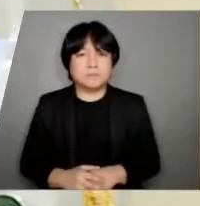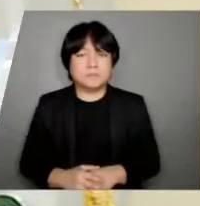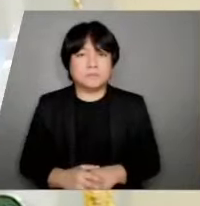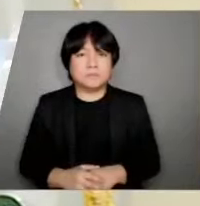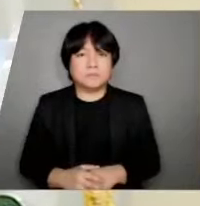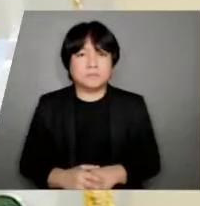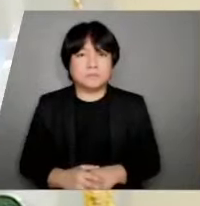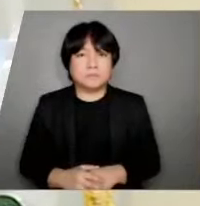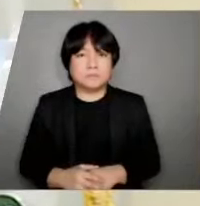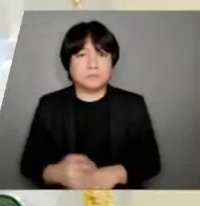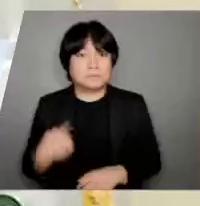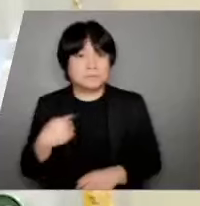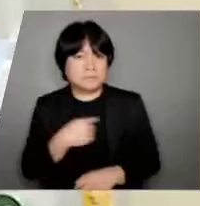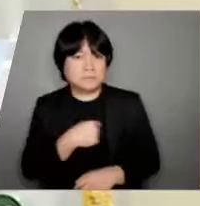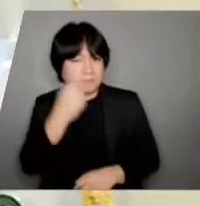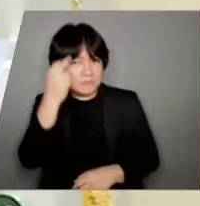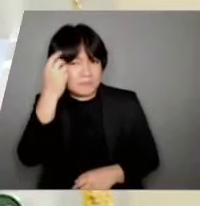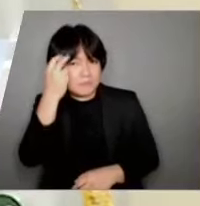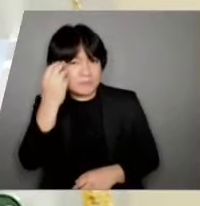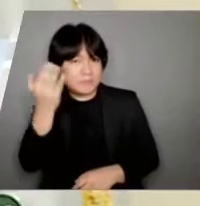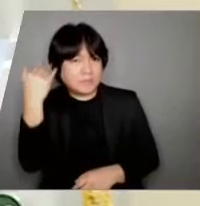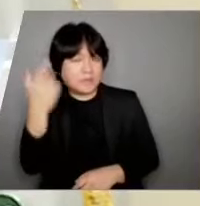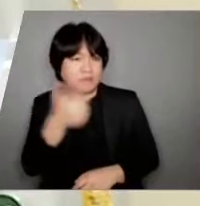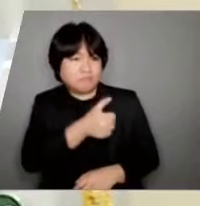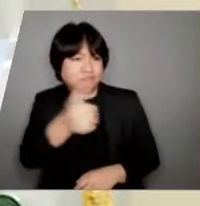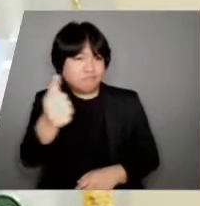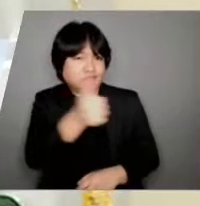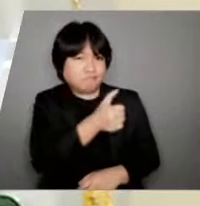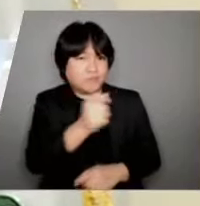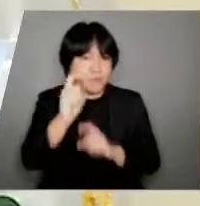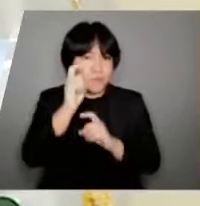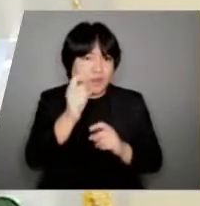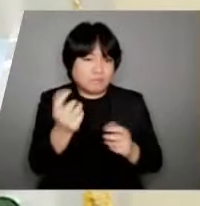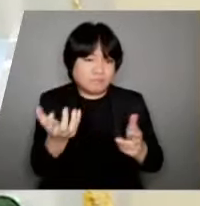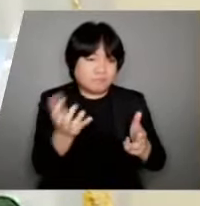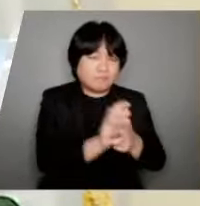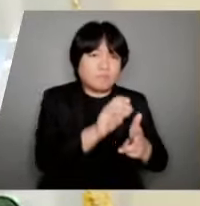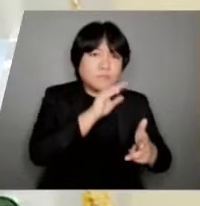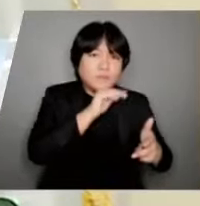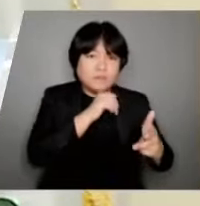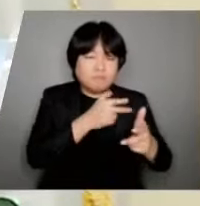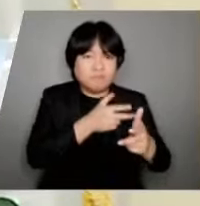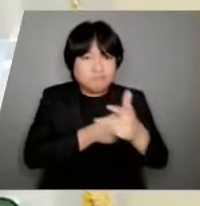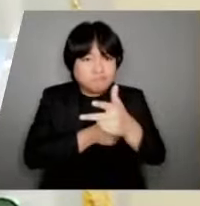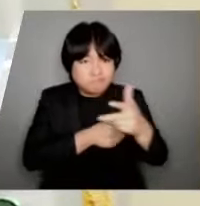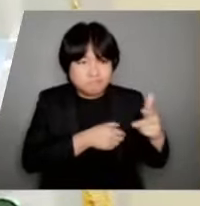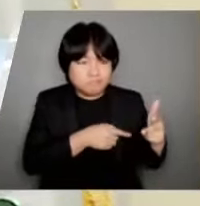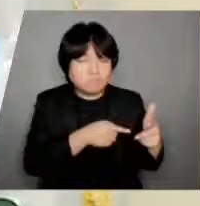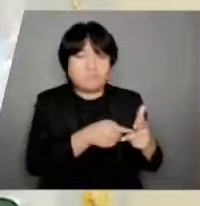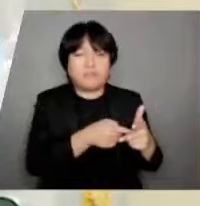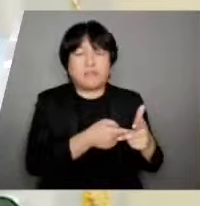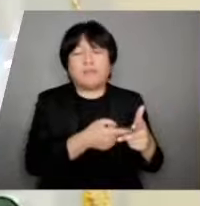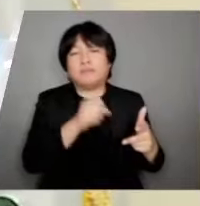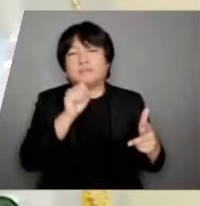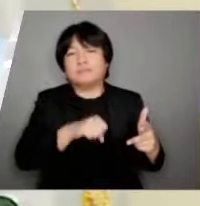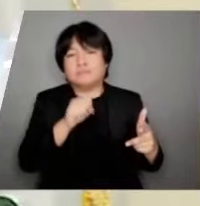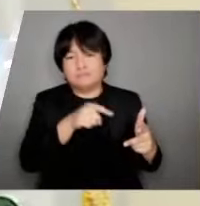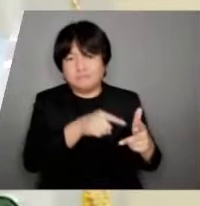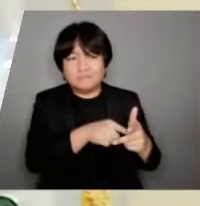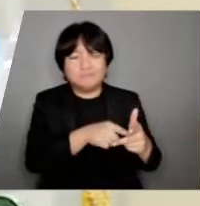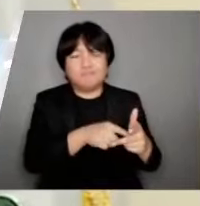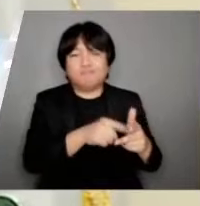suspicions before na talaga mga biyahero ang main source ng pagkalat, transmission ng virus,